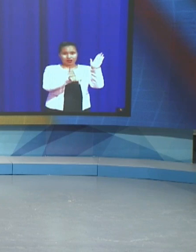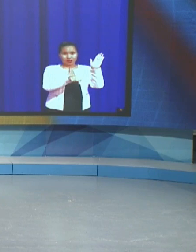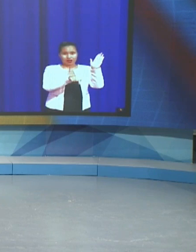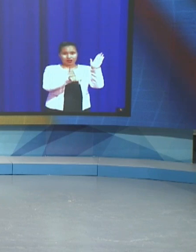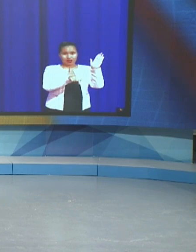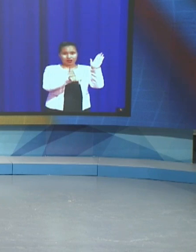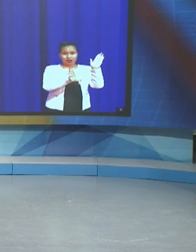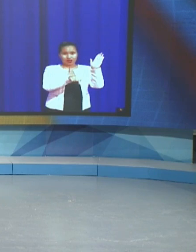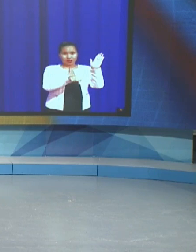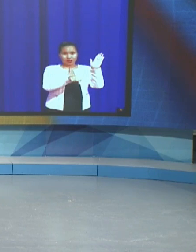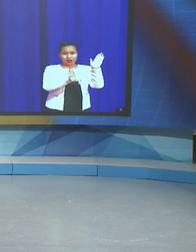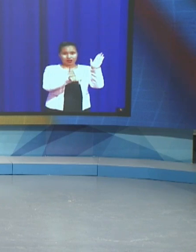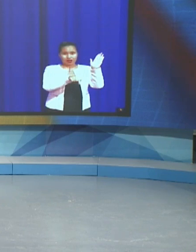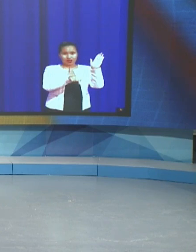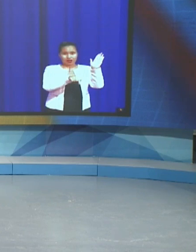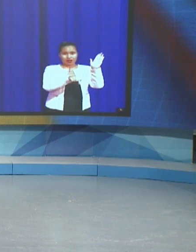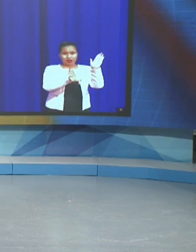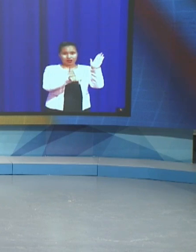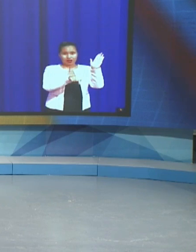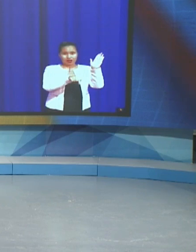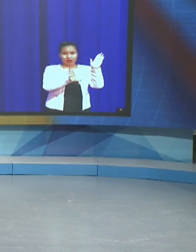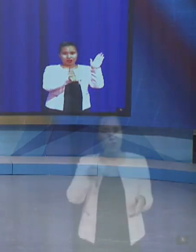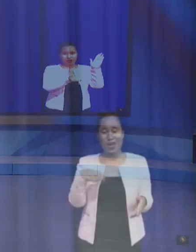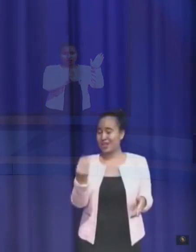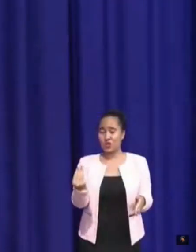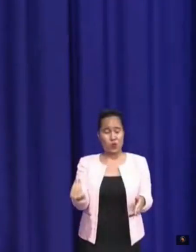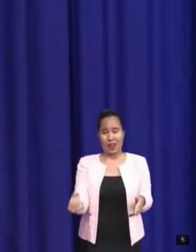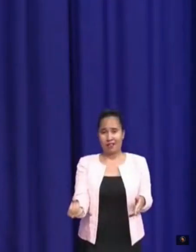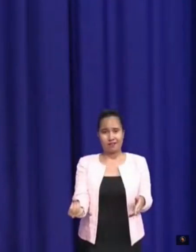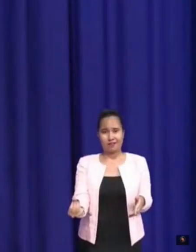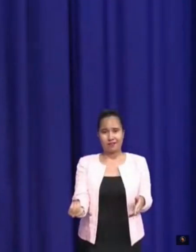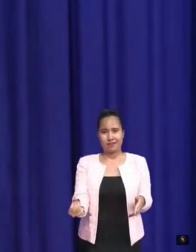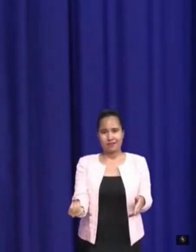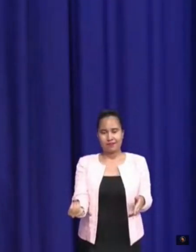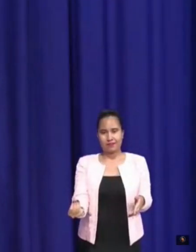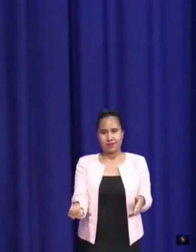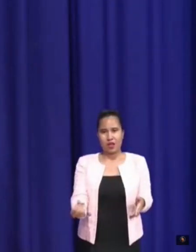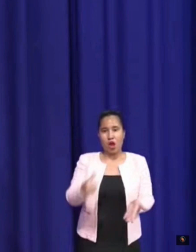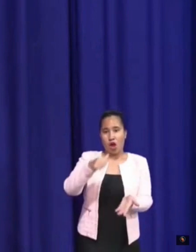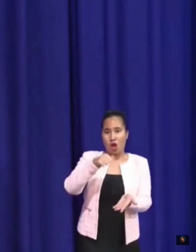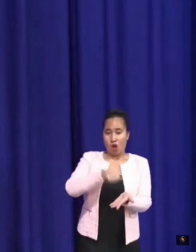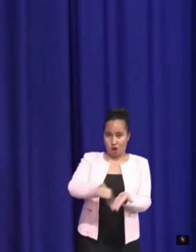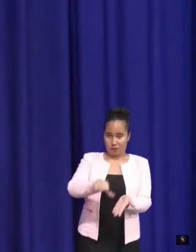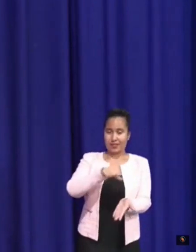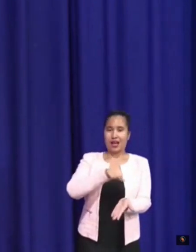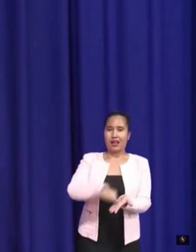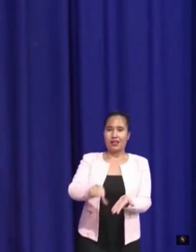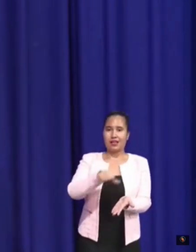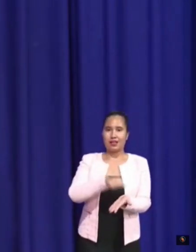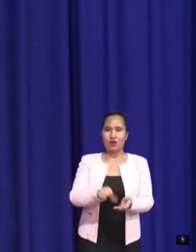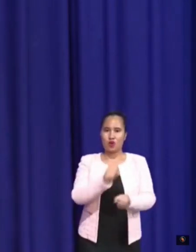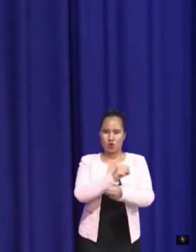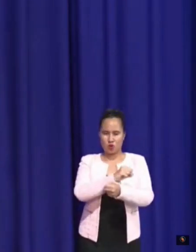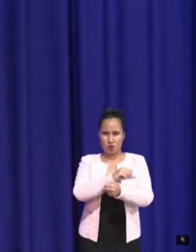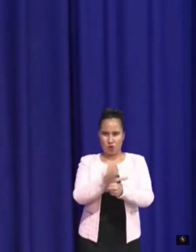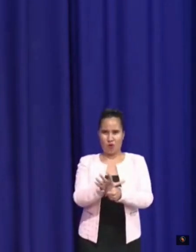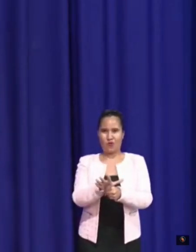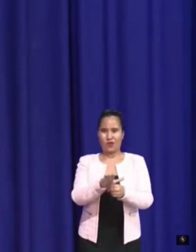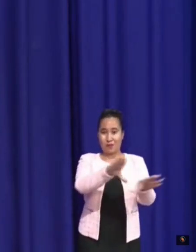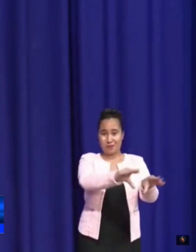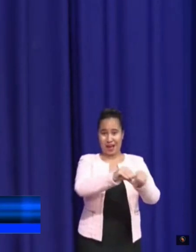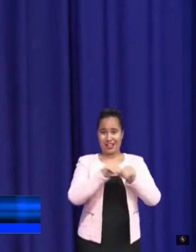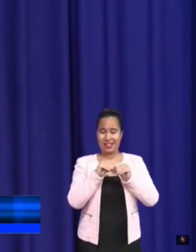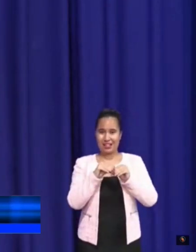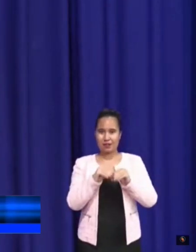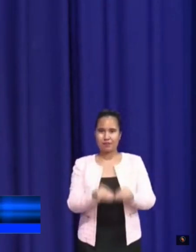de komende week gaan de betalingen door. Voor wat betreft de uitbetalingen van de COVID-maatregelen mag ik